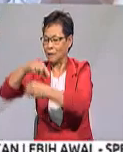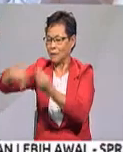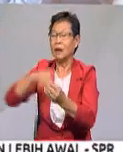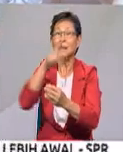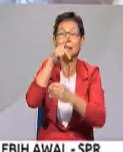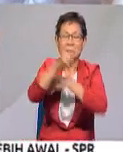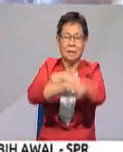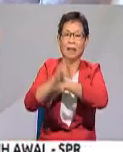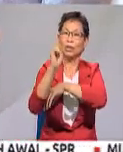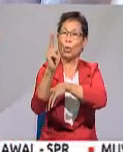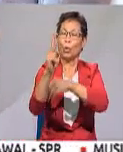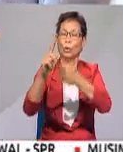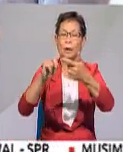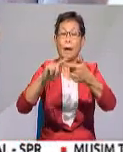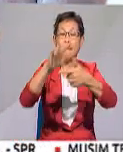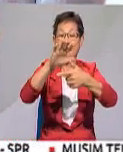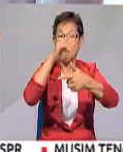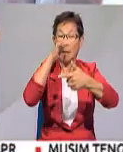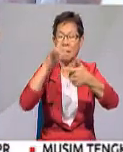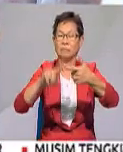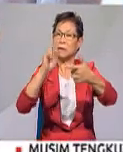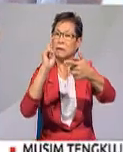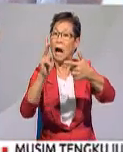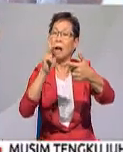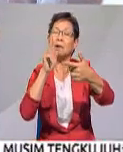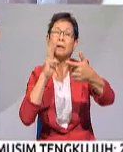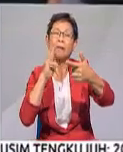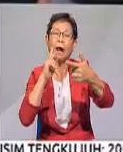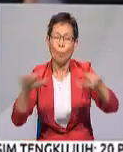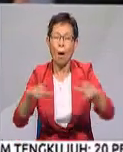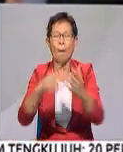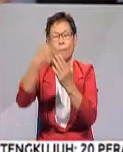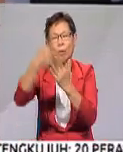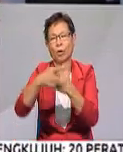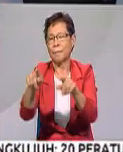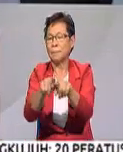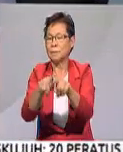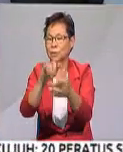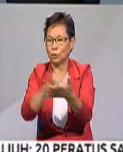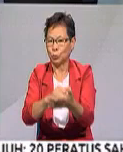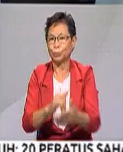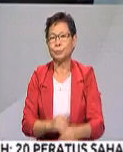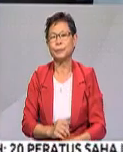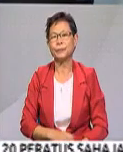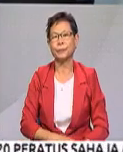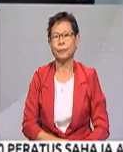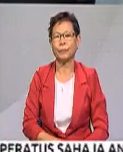merupakan negeri kedua selepas Melaka melaksanakan program serupa.